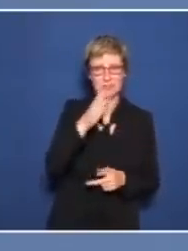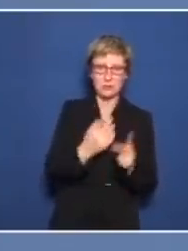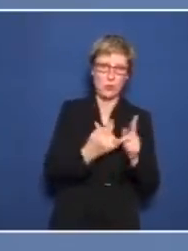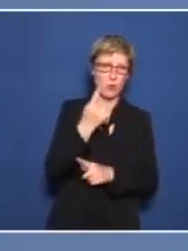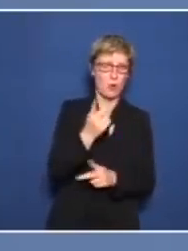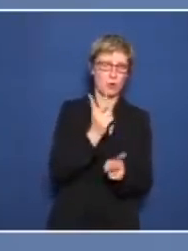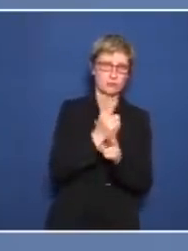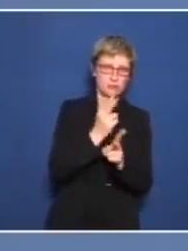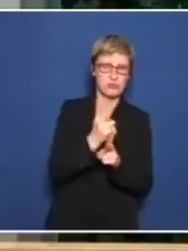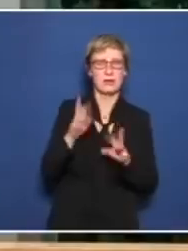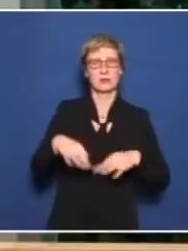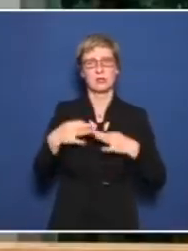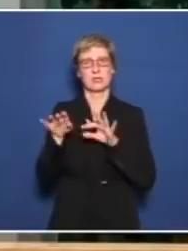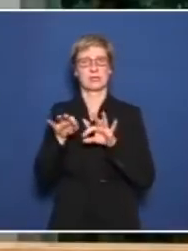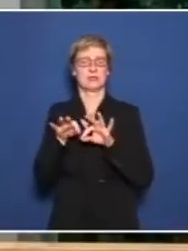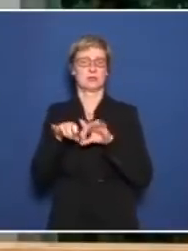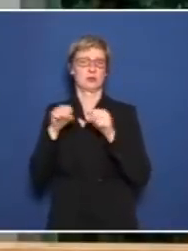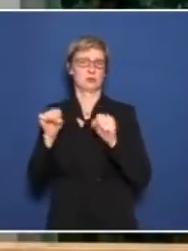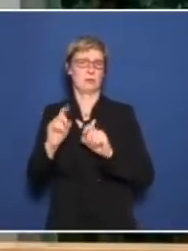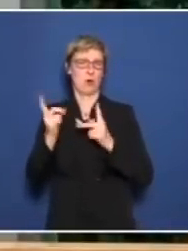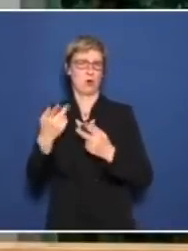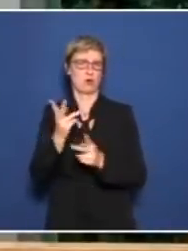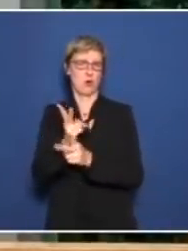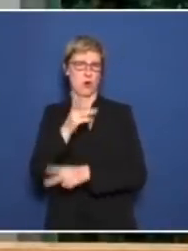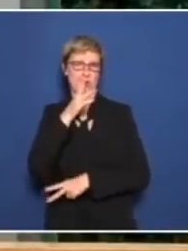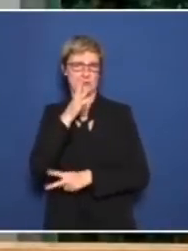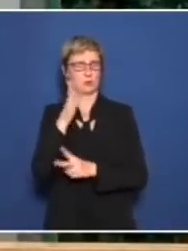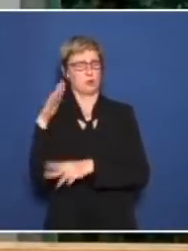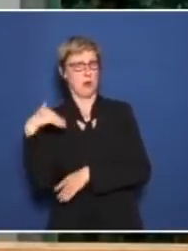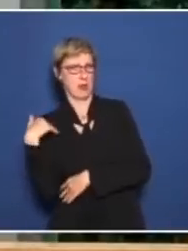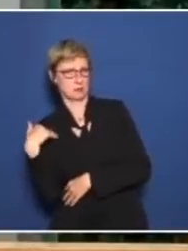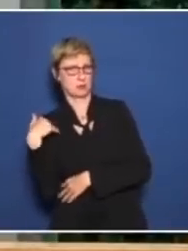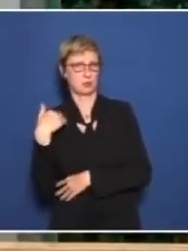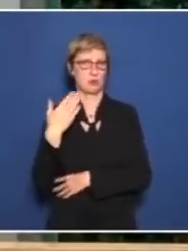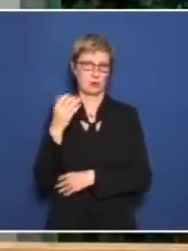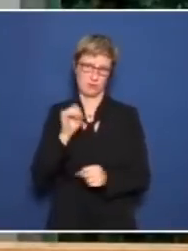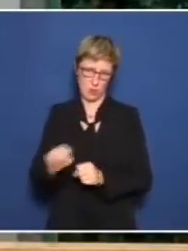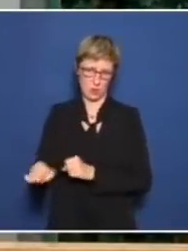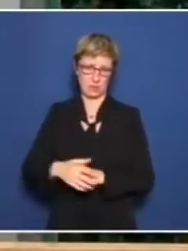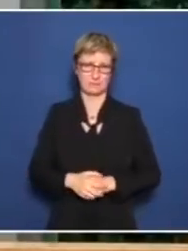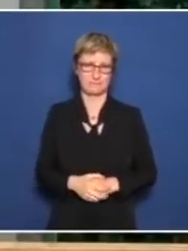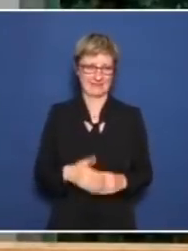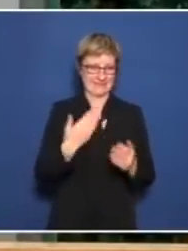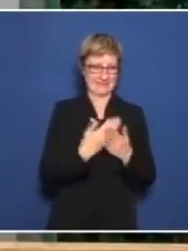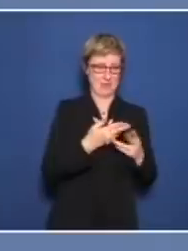das Gesundheitssystem in der Überlastung. So, und diese Phasen gut abzustimmen.